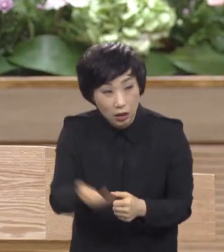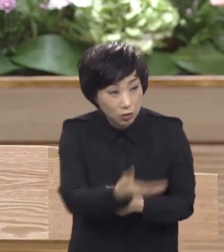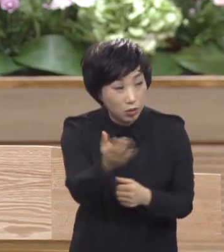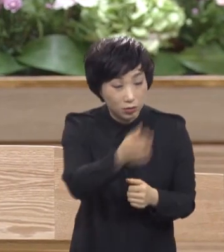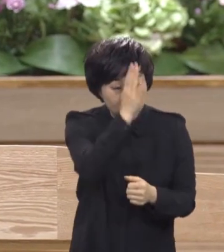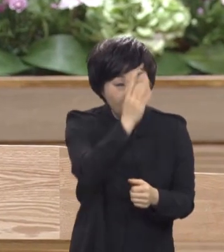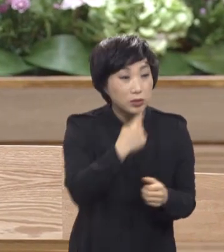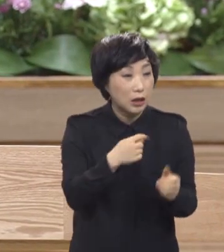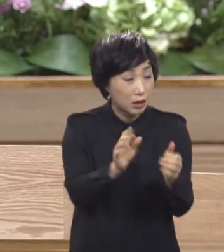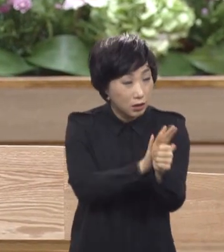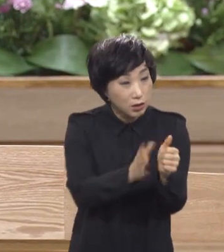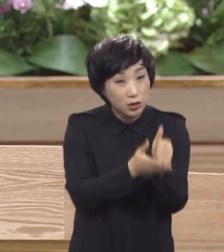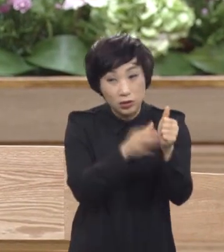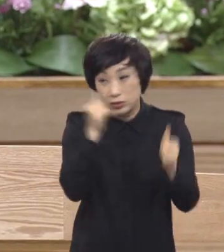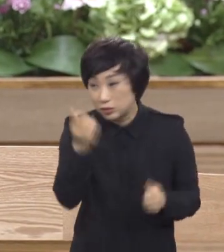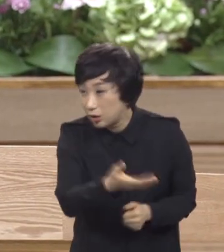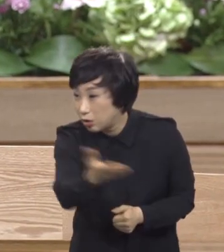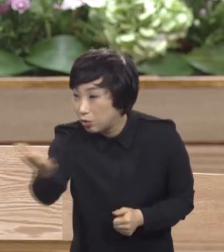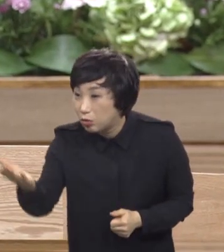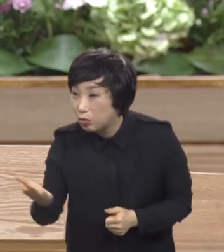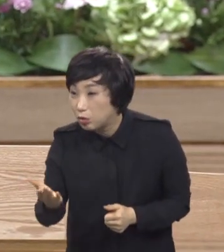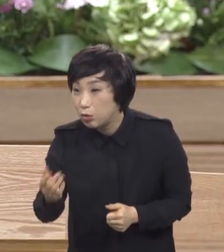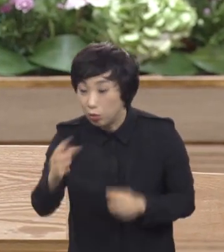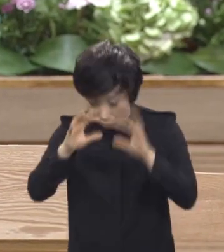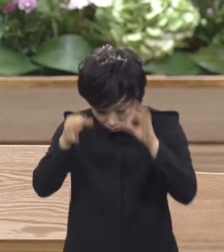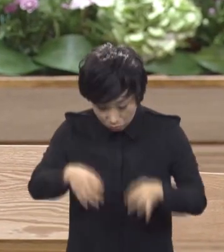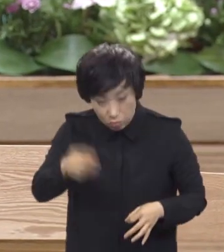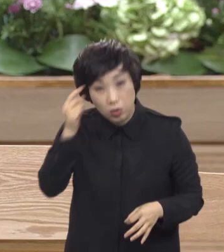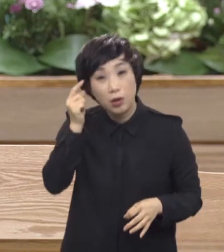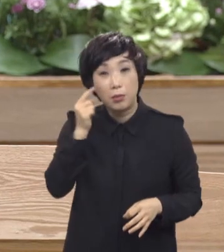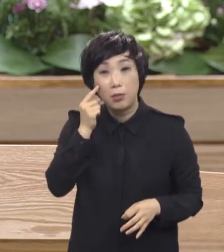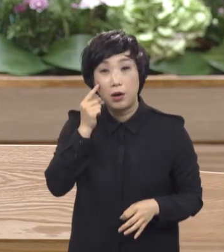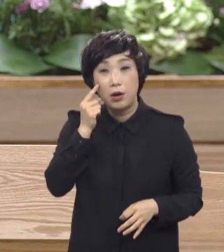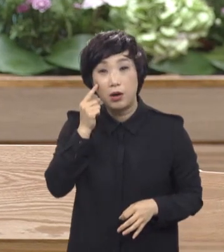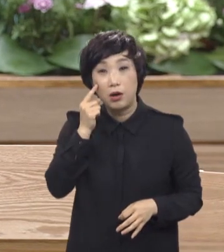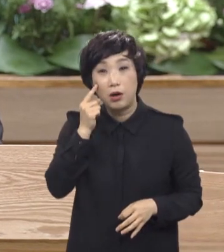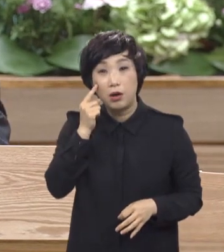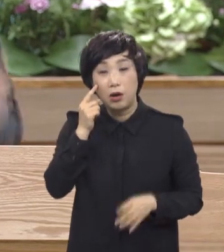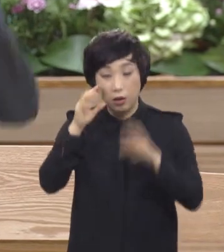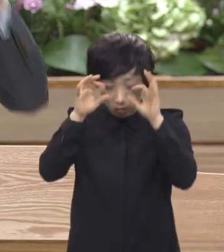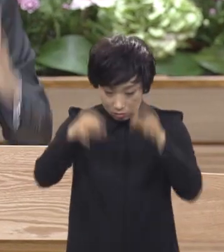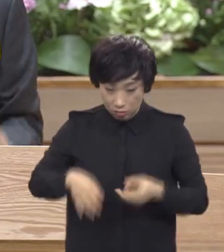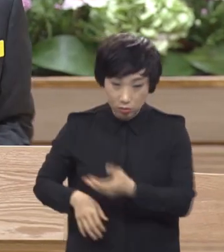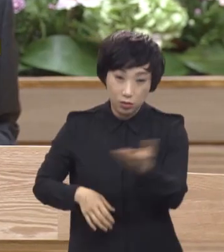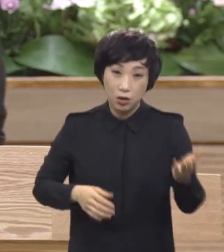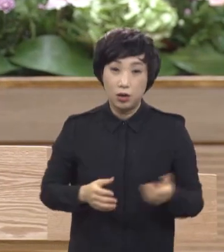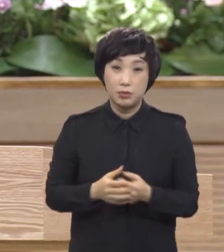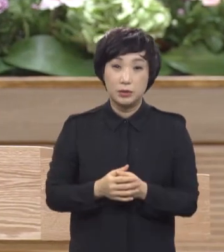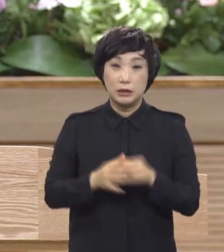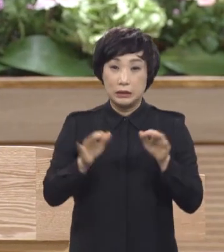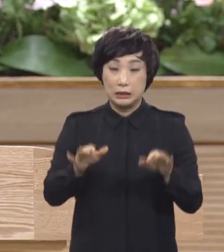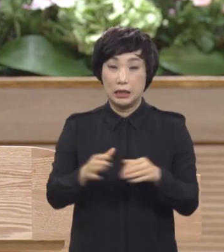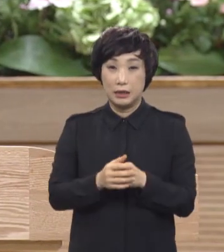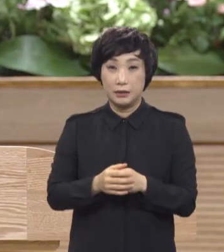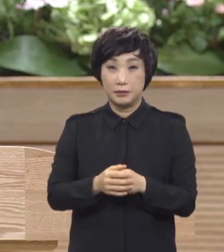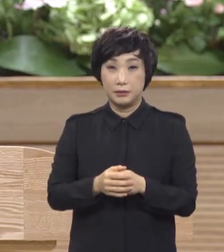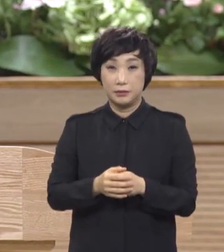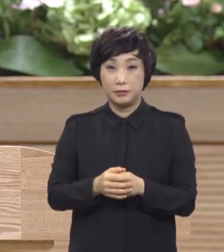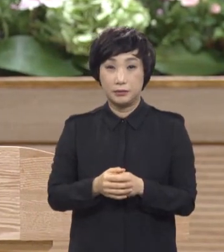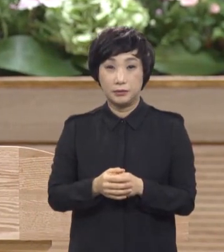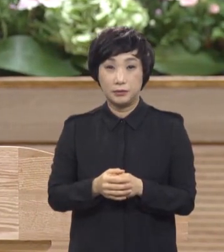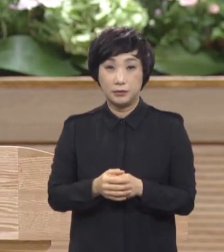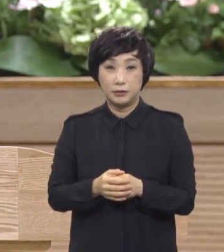들었을 때 쳐다봤느냐 판단 한번 해봐 여러분들은 잘 들여야 돼